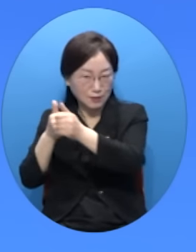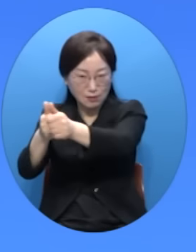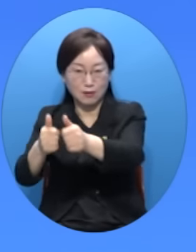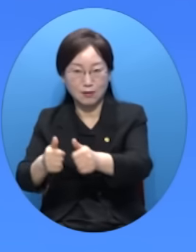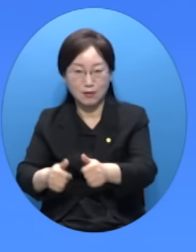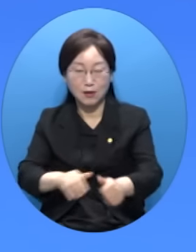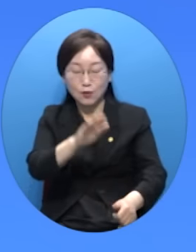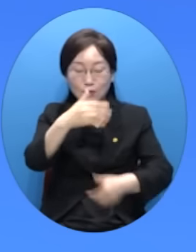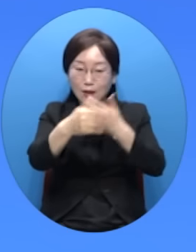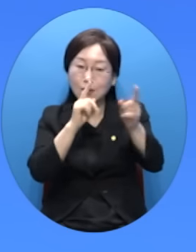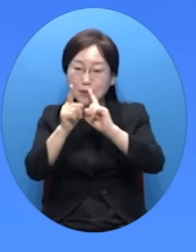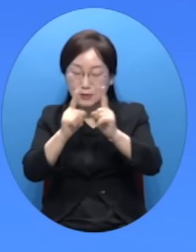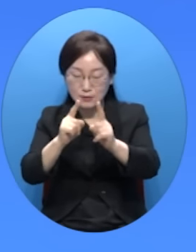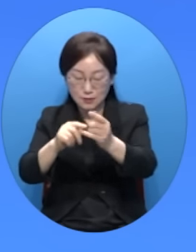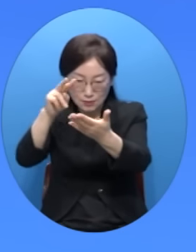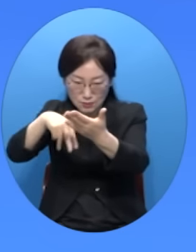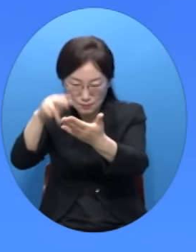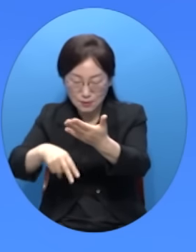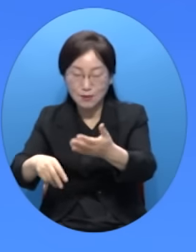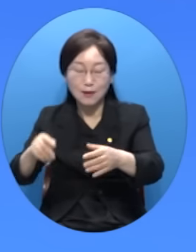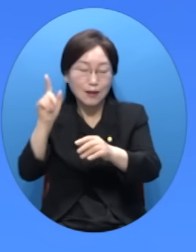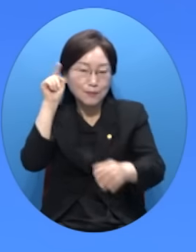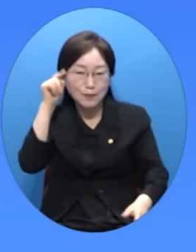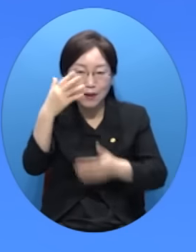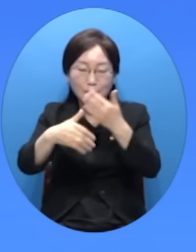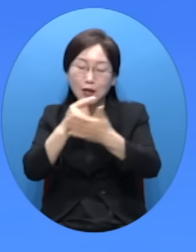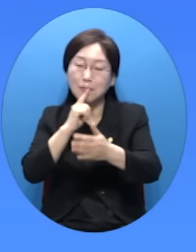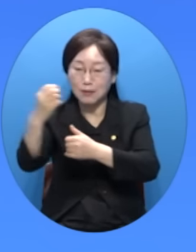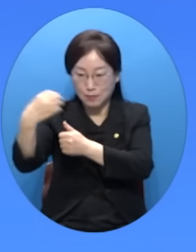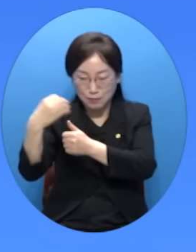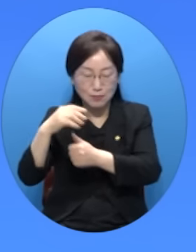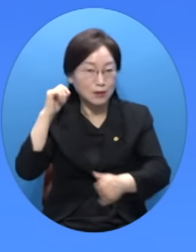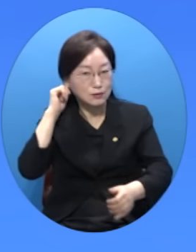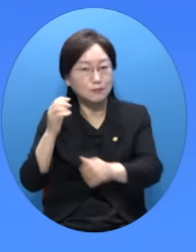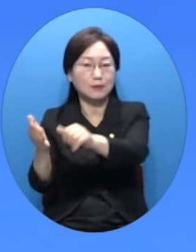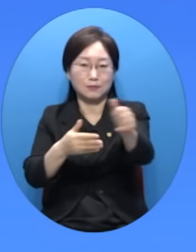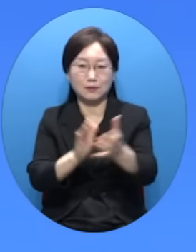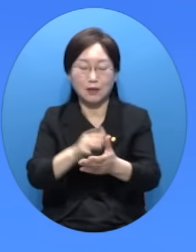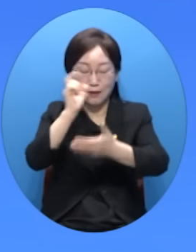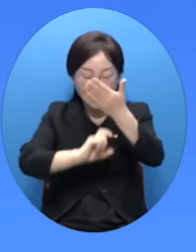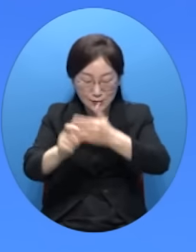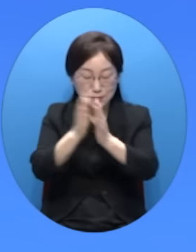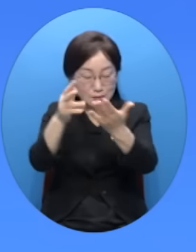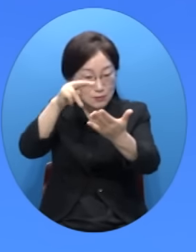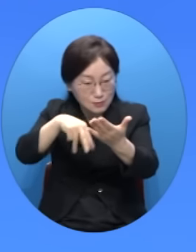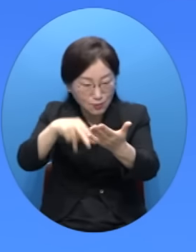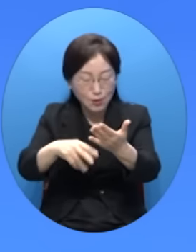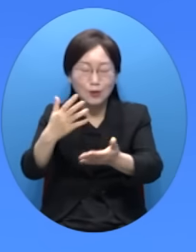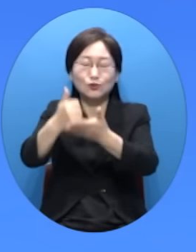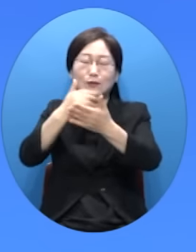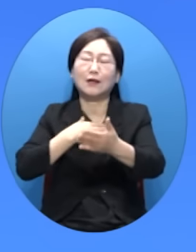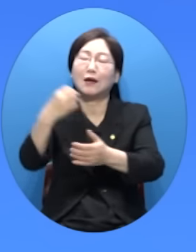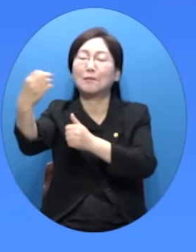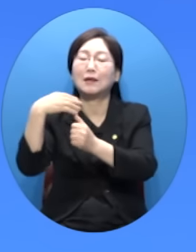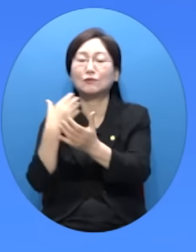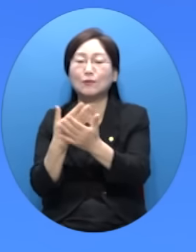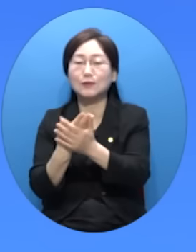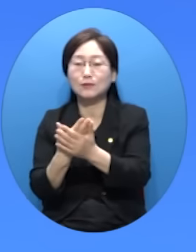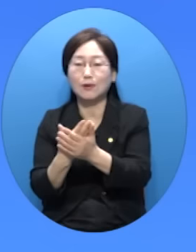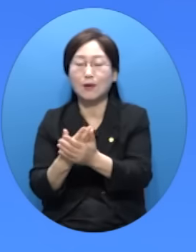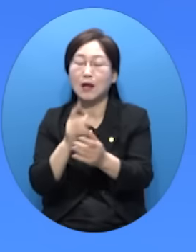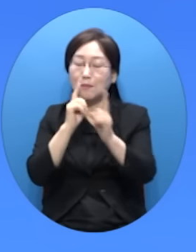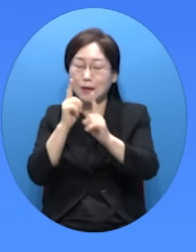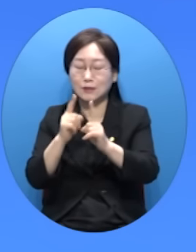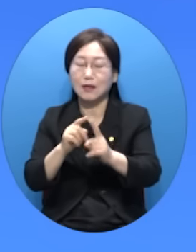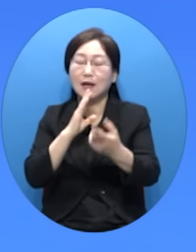우리는 이 성경 말씀을 통하여 날마다 주님의 음성을 들어야 되는 것입니다. 아침에 일어나서 성경을 읽으면서 주님 내게 말씀하여 주옵소서. 그